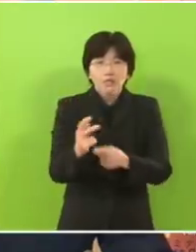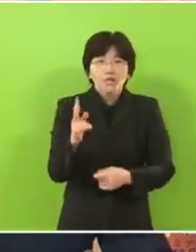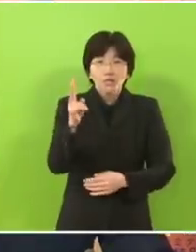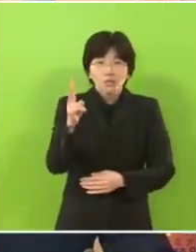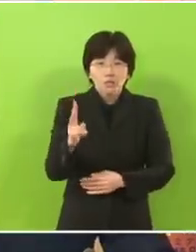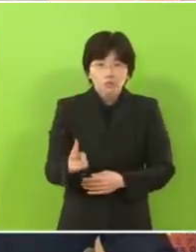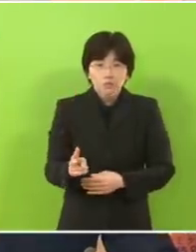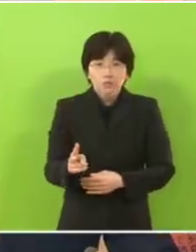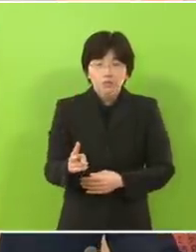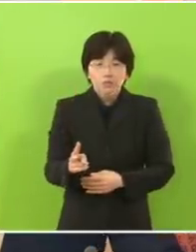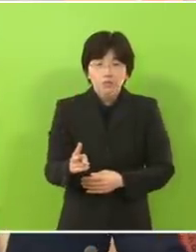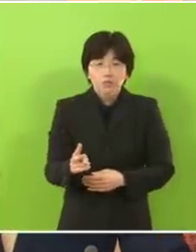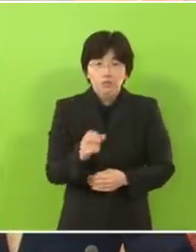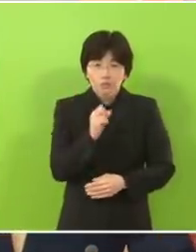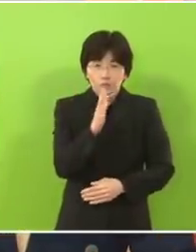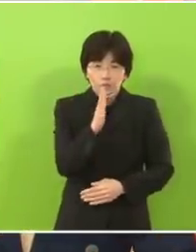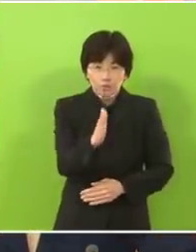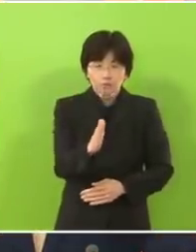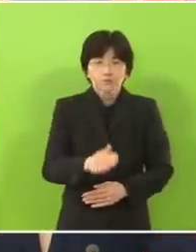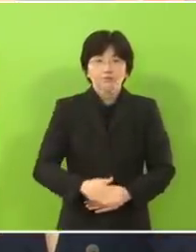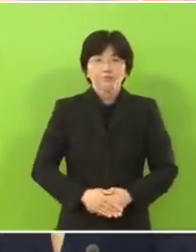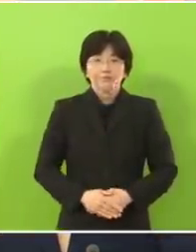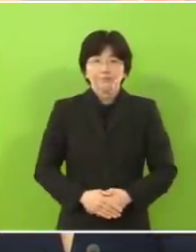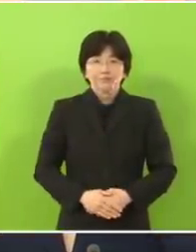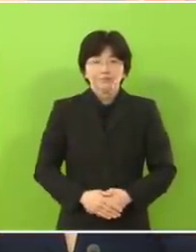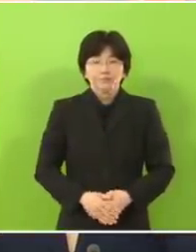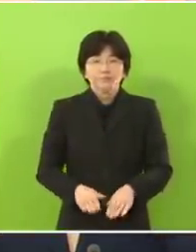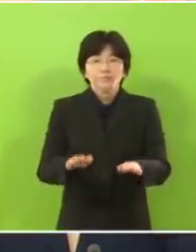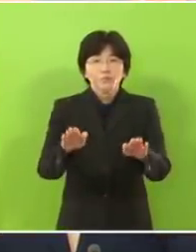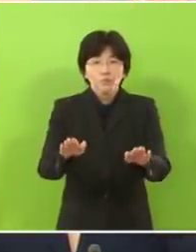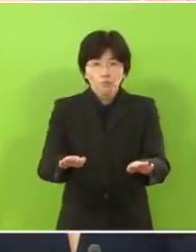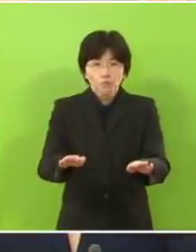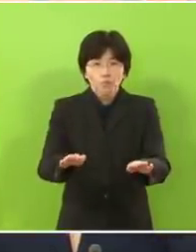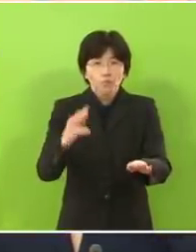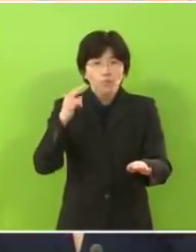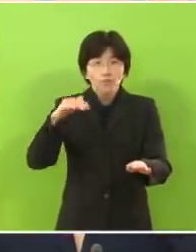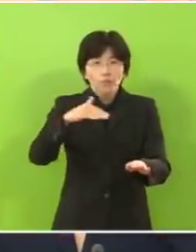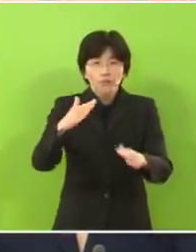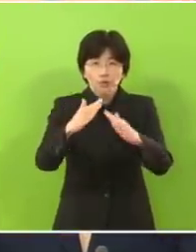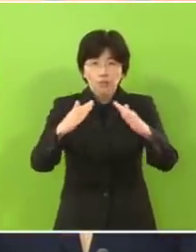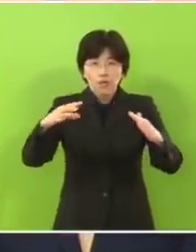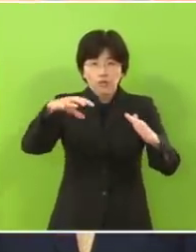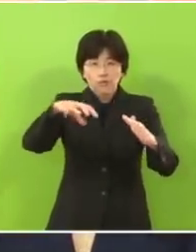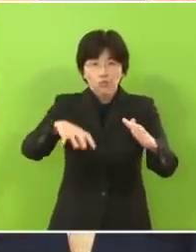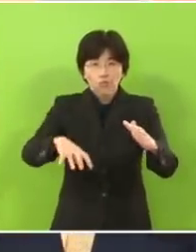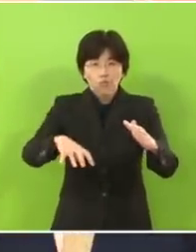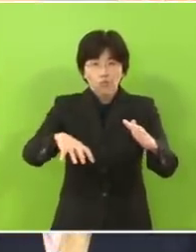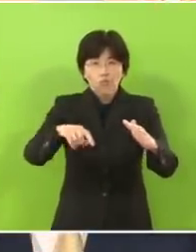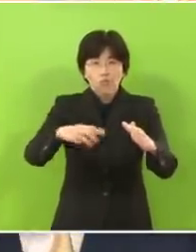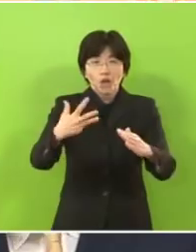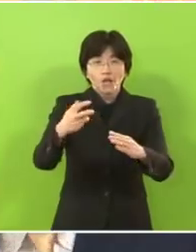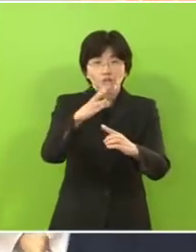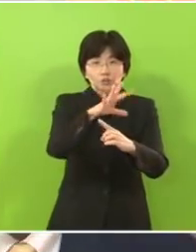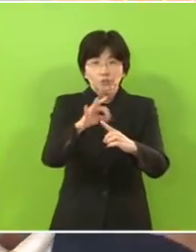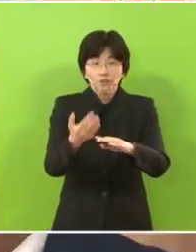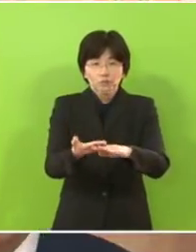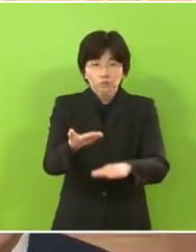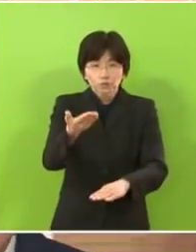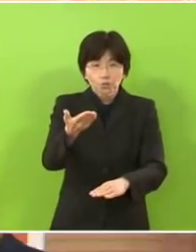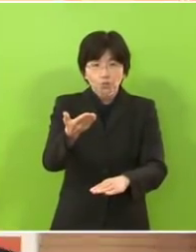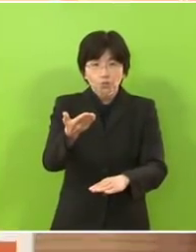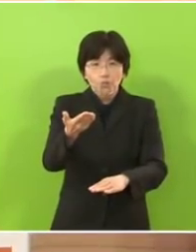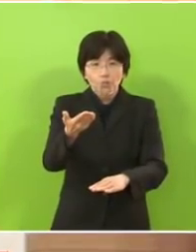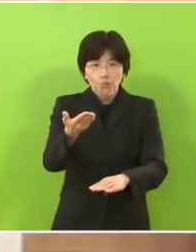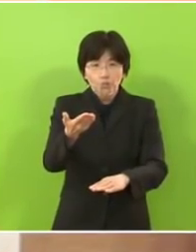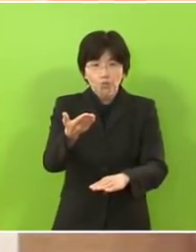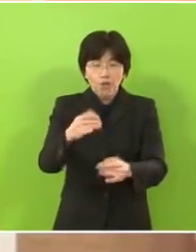によろしくお願い致します本日松山会場は8割以上の方が